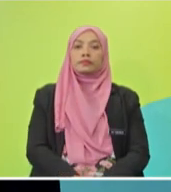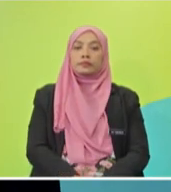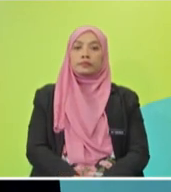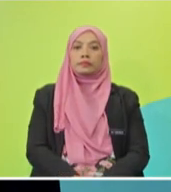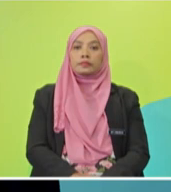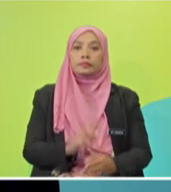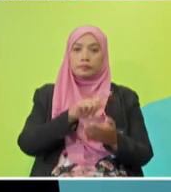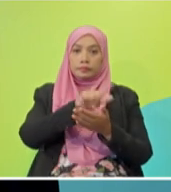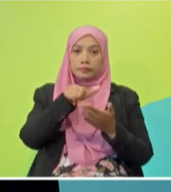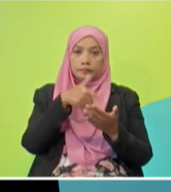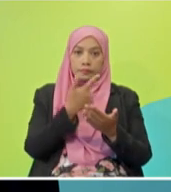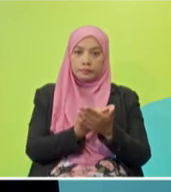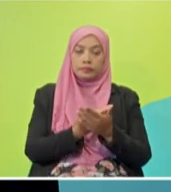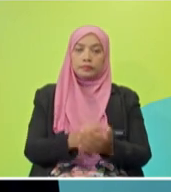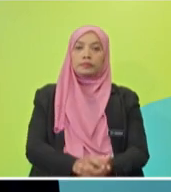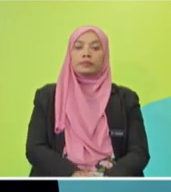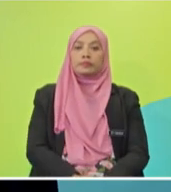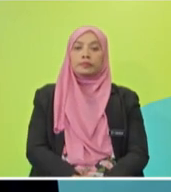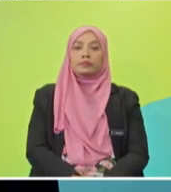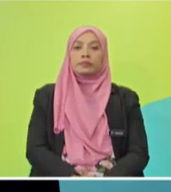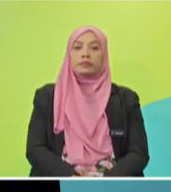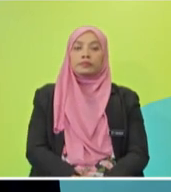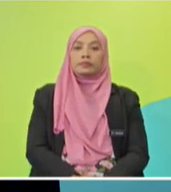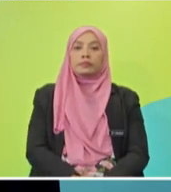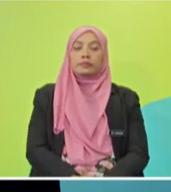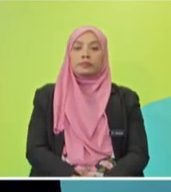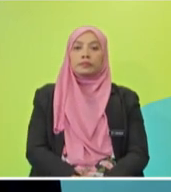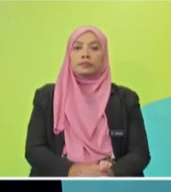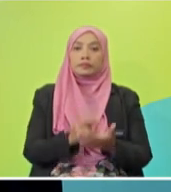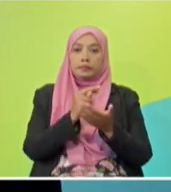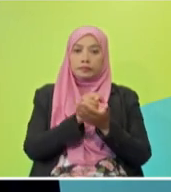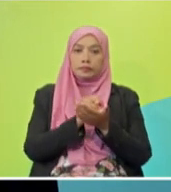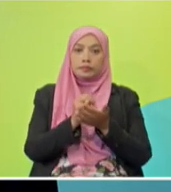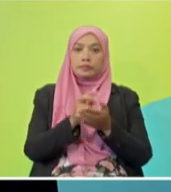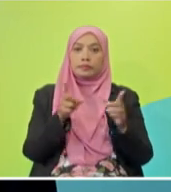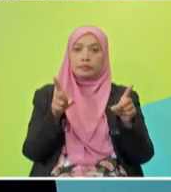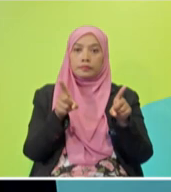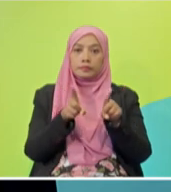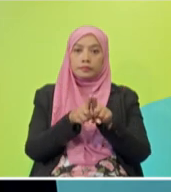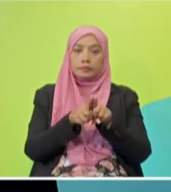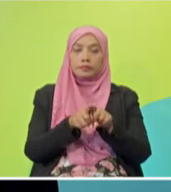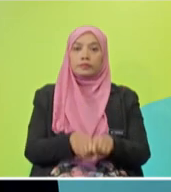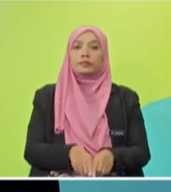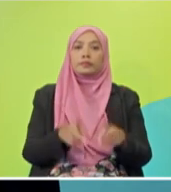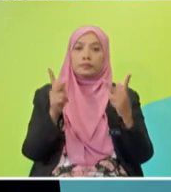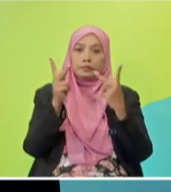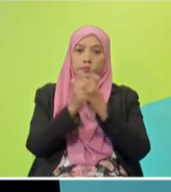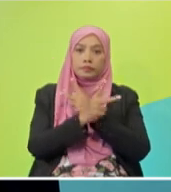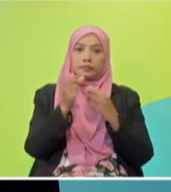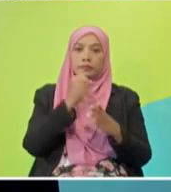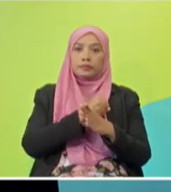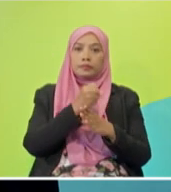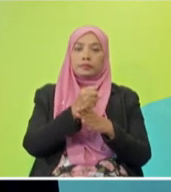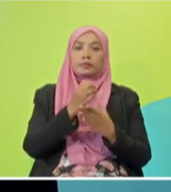tiga kuantiti ini, nilai dia adalah sama. Bagi setara ni kita boleh bahagi atau darab nilai-nilai tersebut